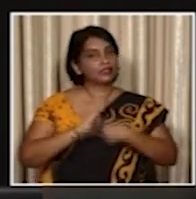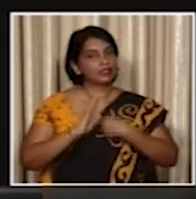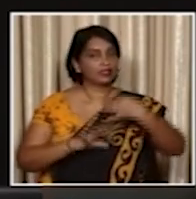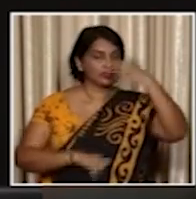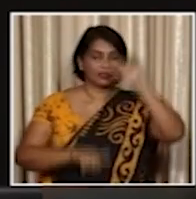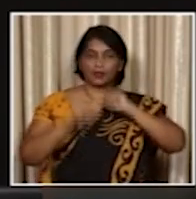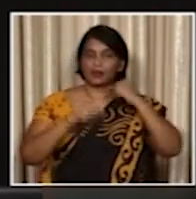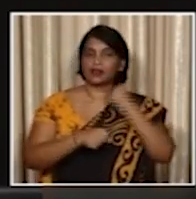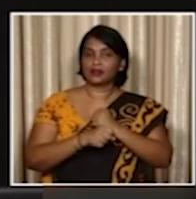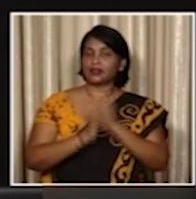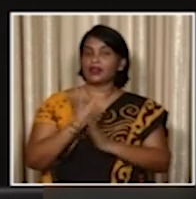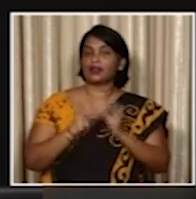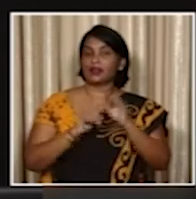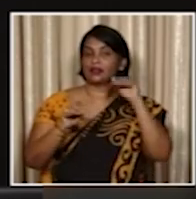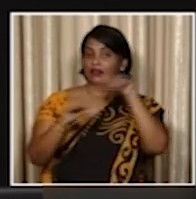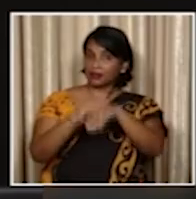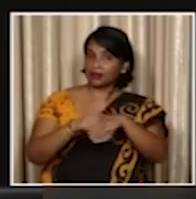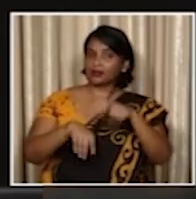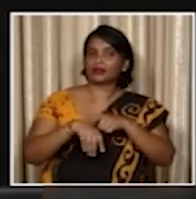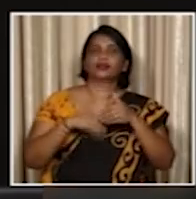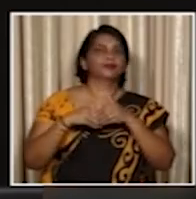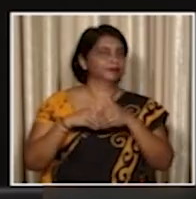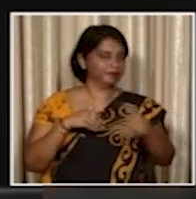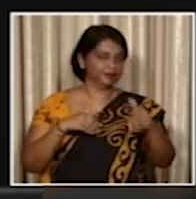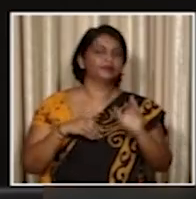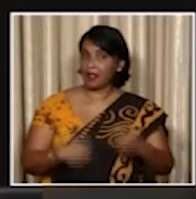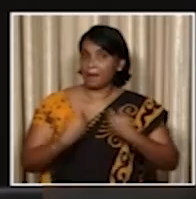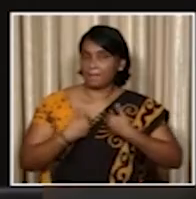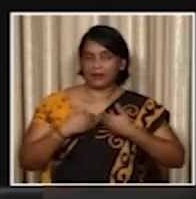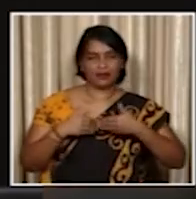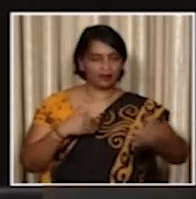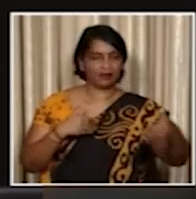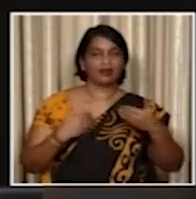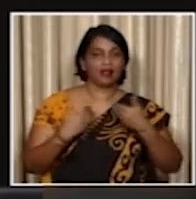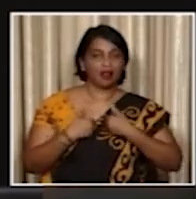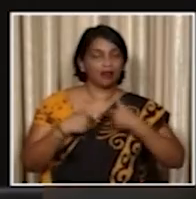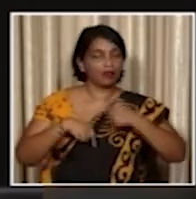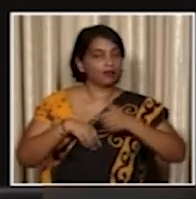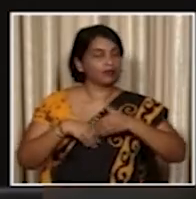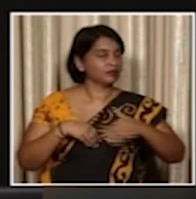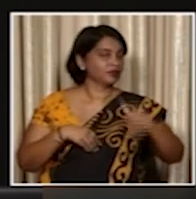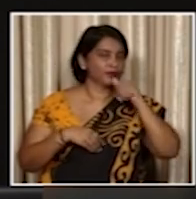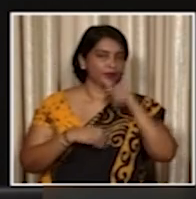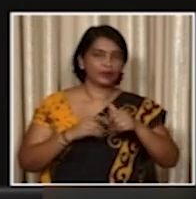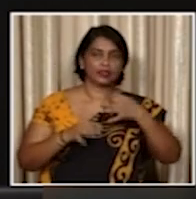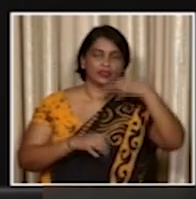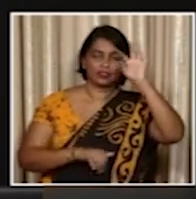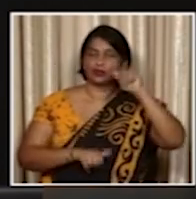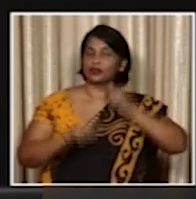රාජ්‍ය අමාත්‍යවරයා වශයෙන් ධූරයේ දරන කාලය. ඒ නිසා නිර්වචනයයි අපේ කාලය තුළ කිසිම පාරම්පරික